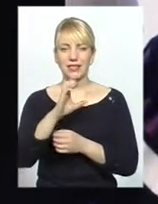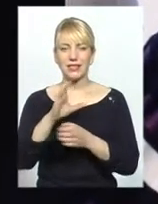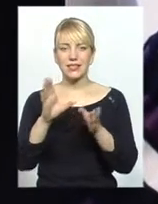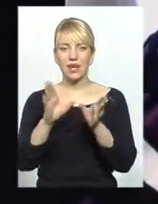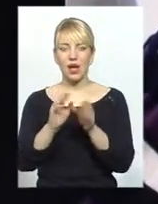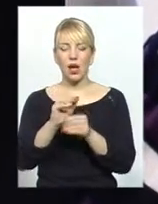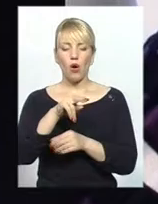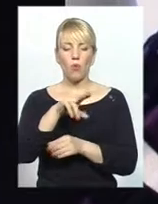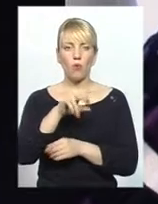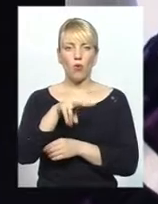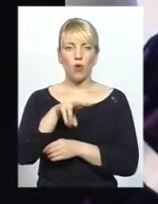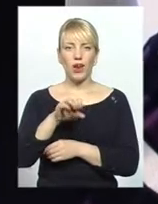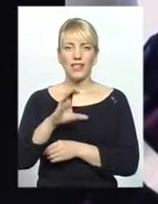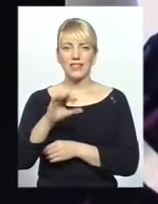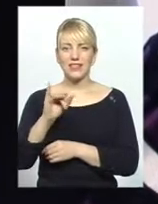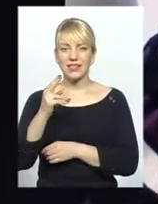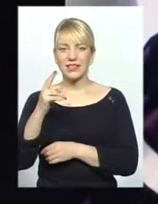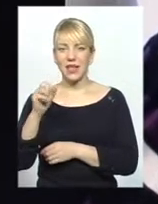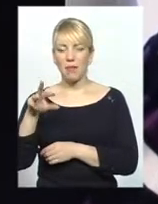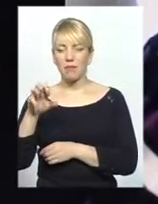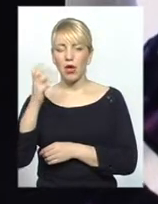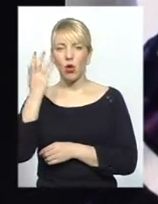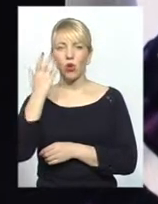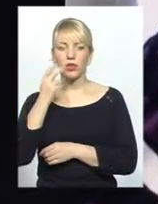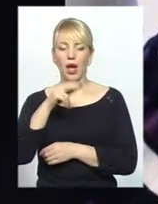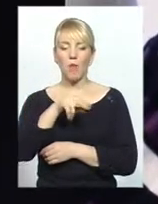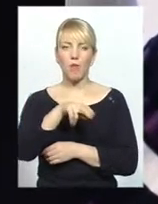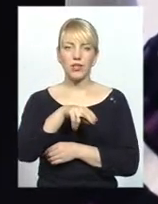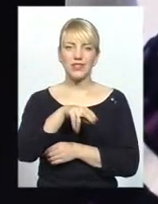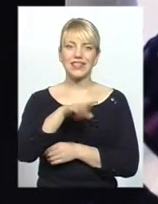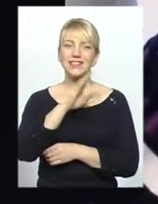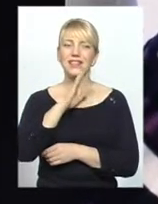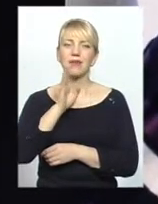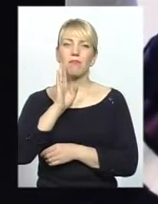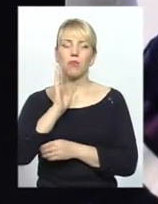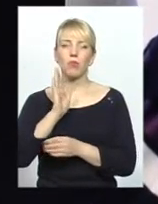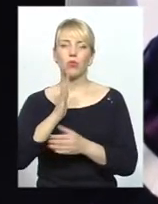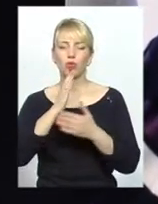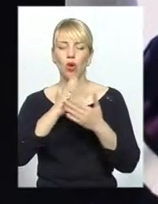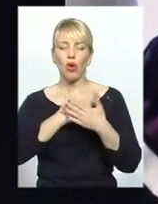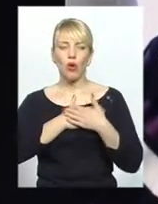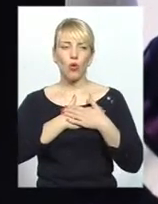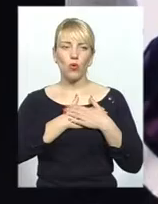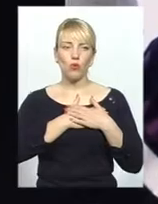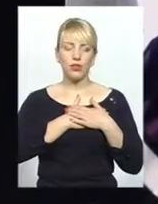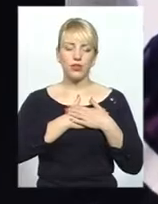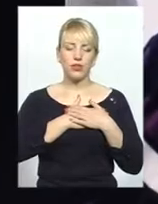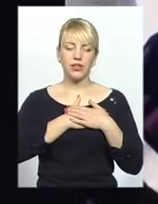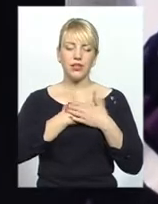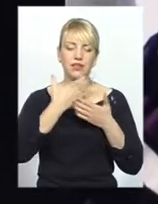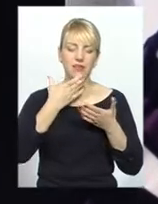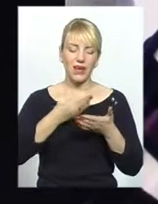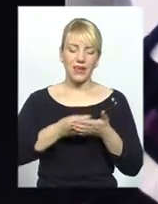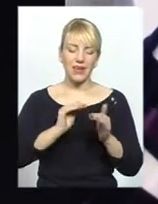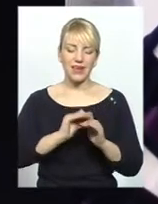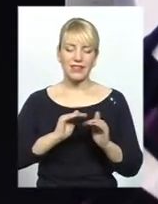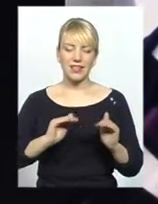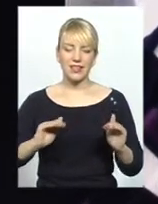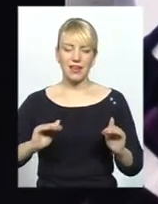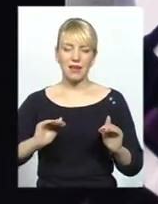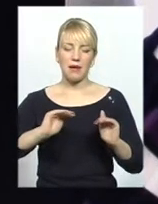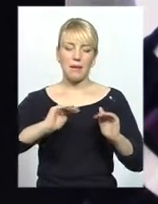палестинские мамы будут любить своих детей меньше, чем ненавидеть нас». Вот, вот